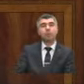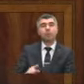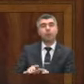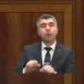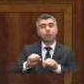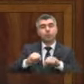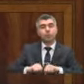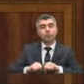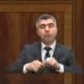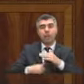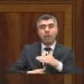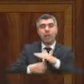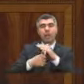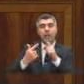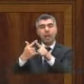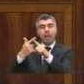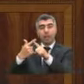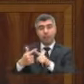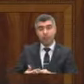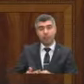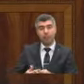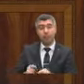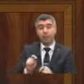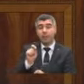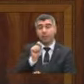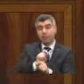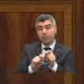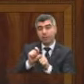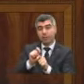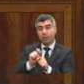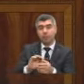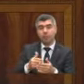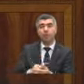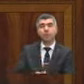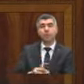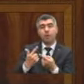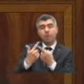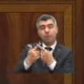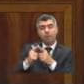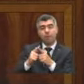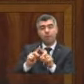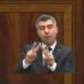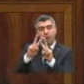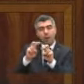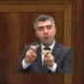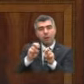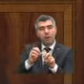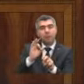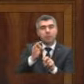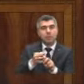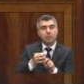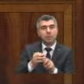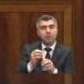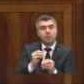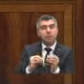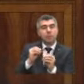الأعلى للحسابات أنجز علاوة على ذلك مهمات رقابية أخرى